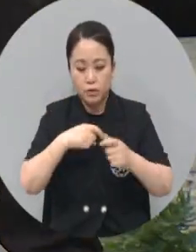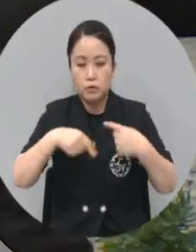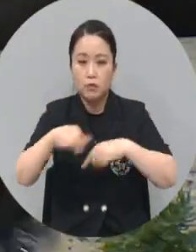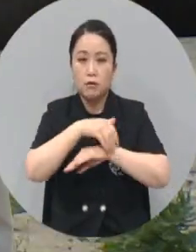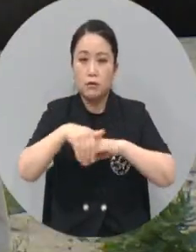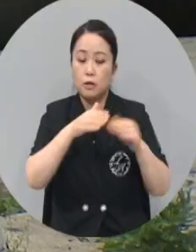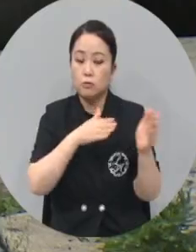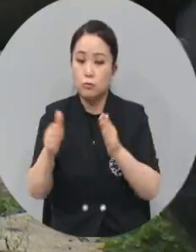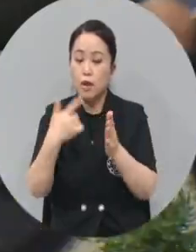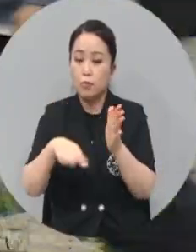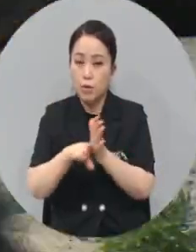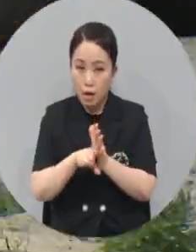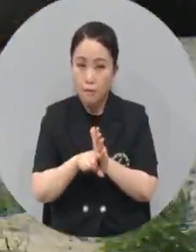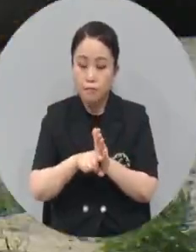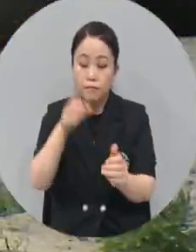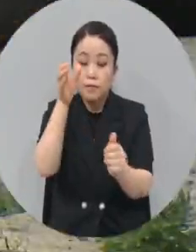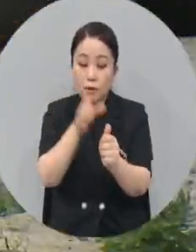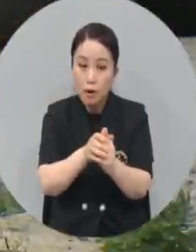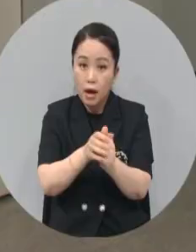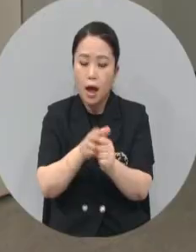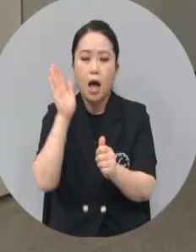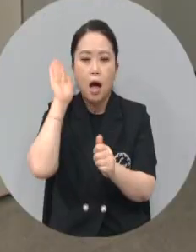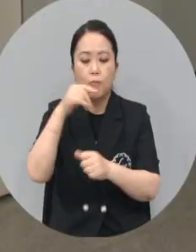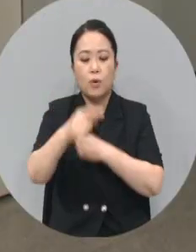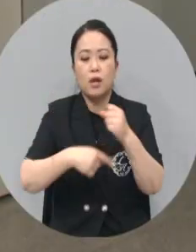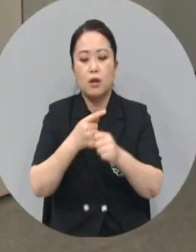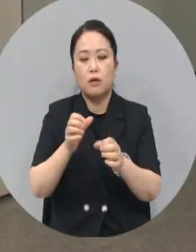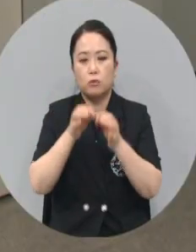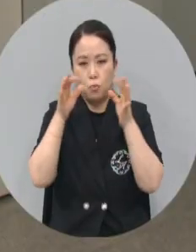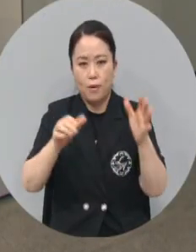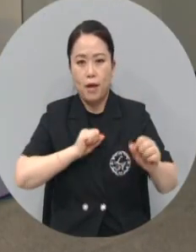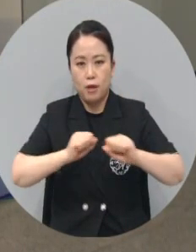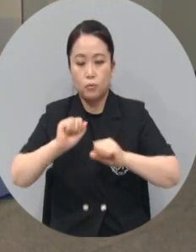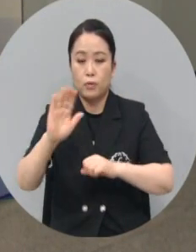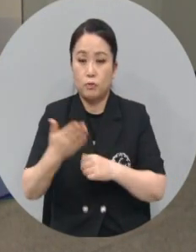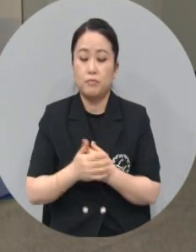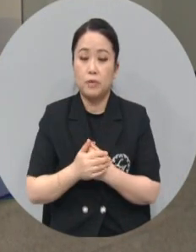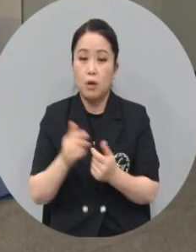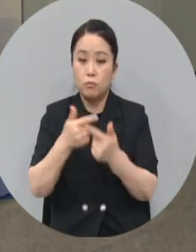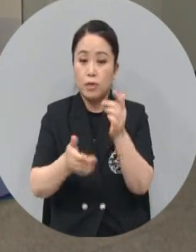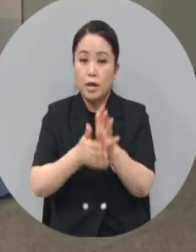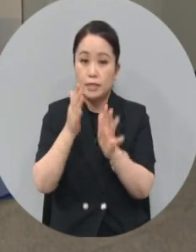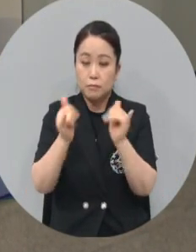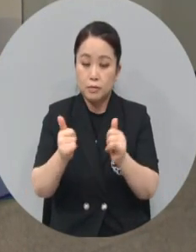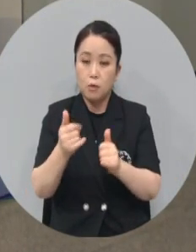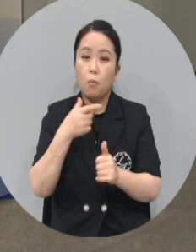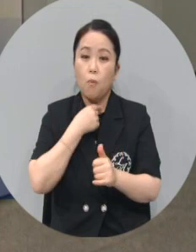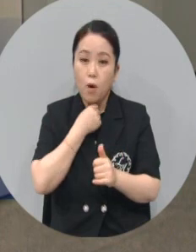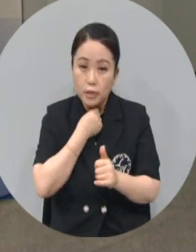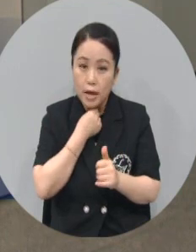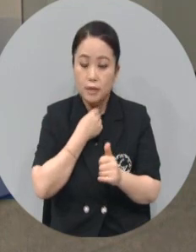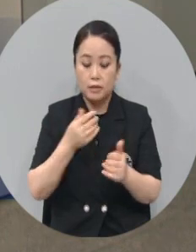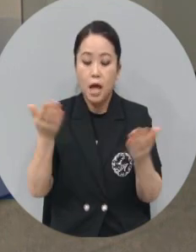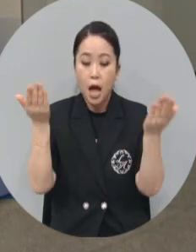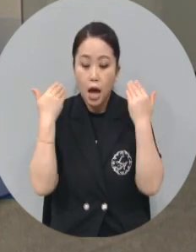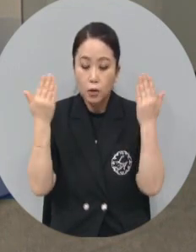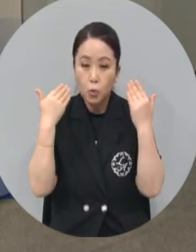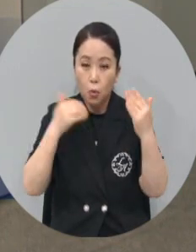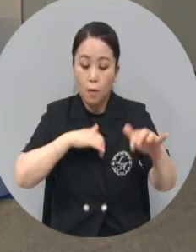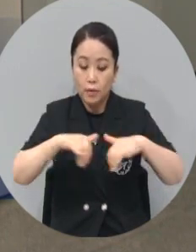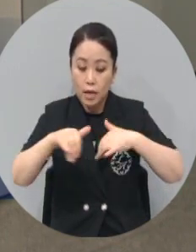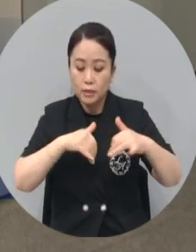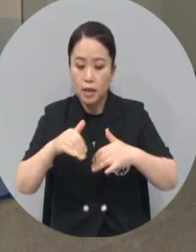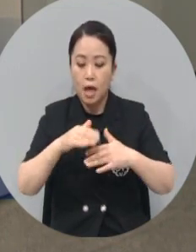하는 역할을 앞으로 1년간 수행합니다. 부산 시민들께서 원하시는 통학 안전로에 대한 문제나 침수의